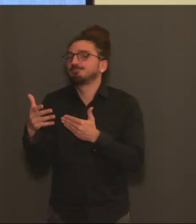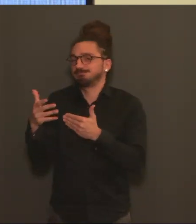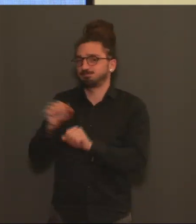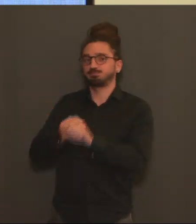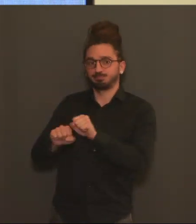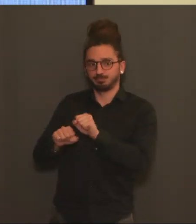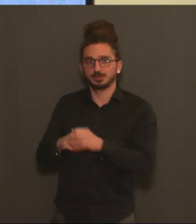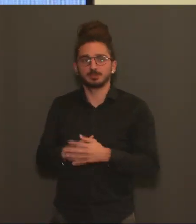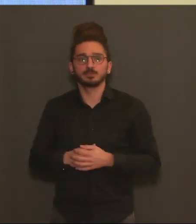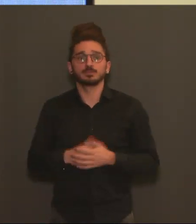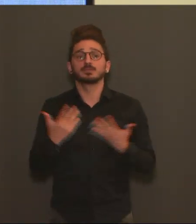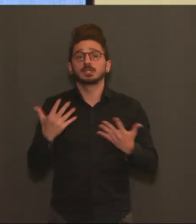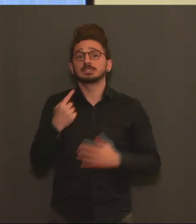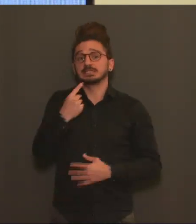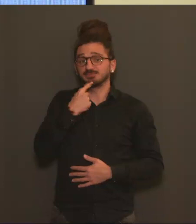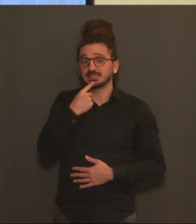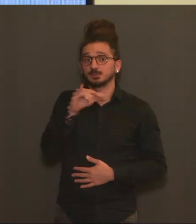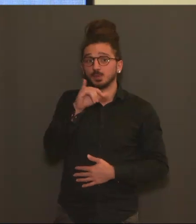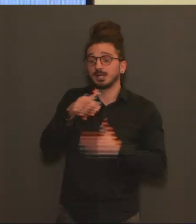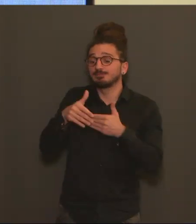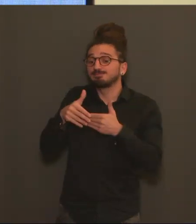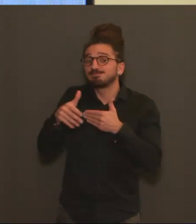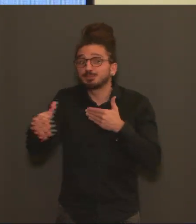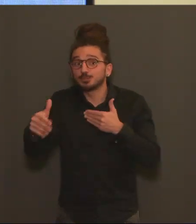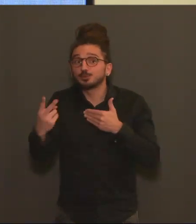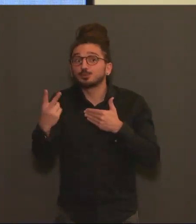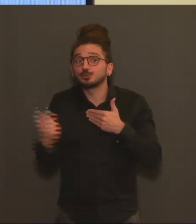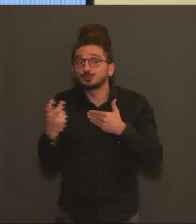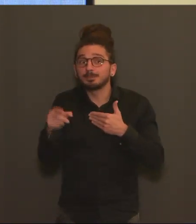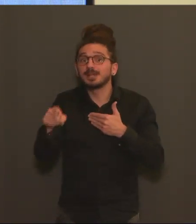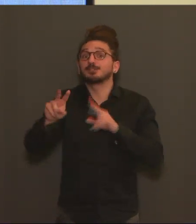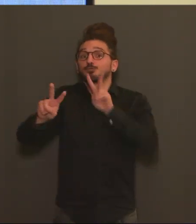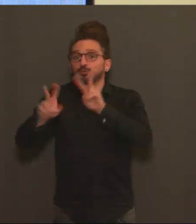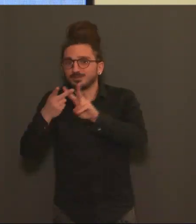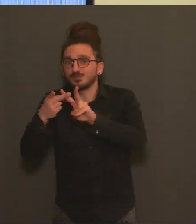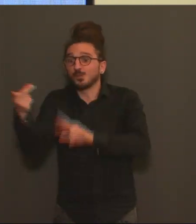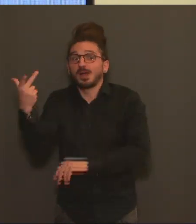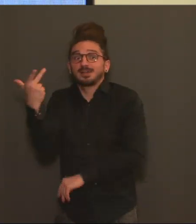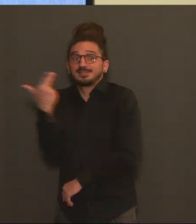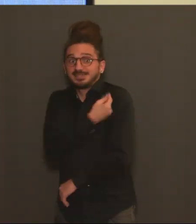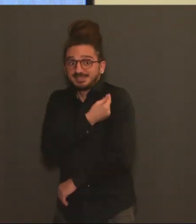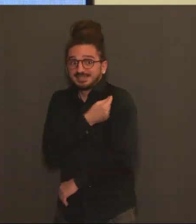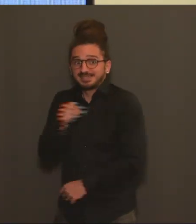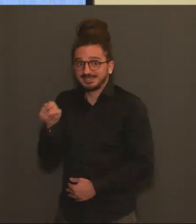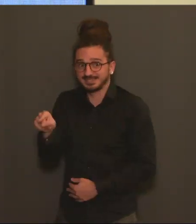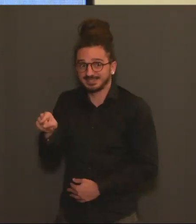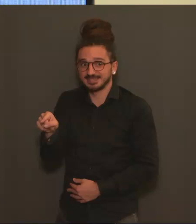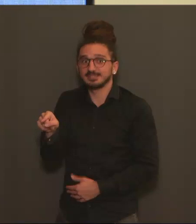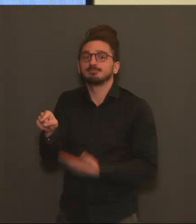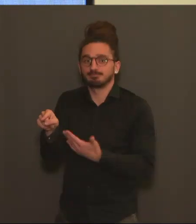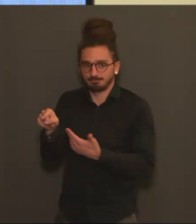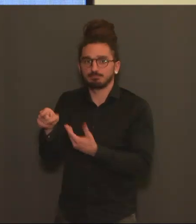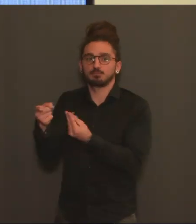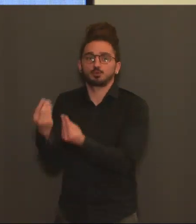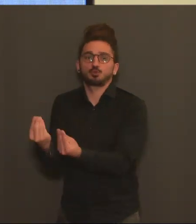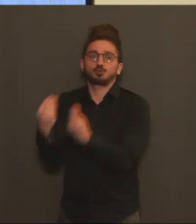entre ces 14 jours et l'injection suivante, à J21 ou à J28, ces vaccins nous donnent une protection de